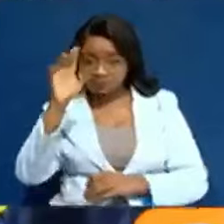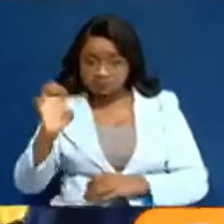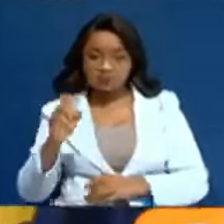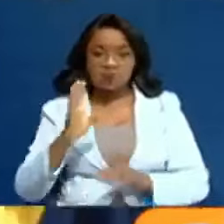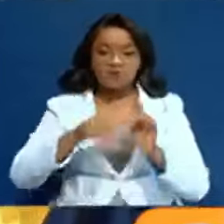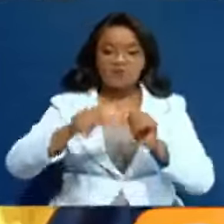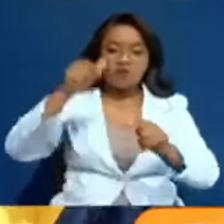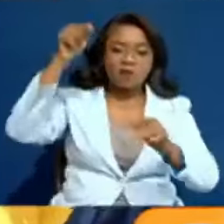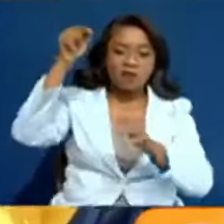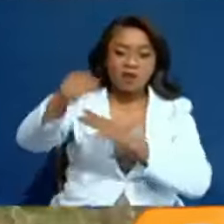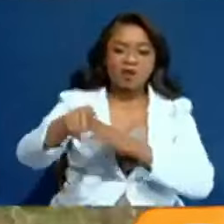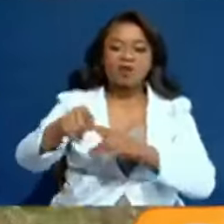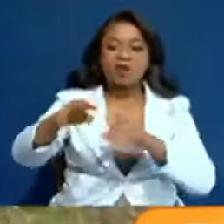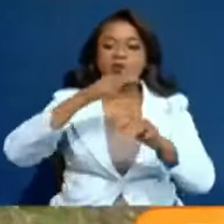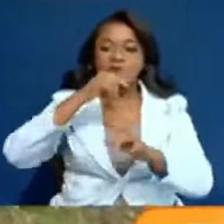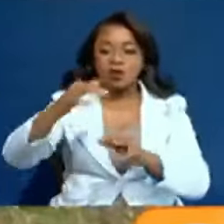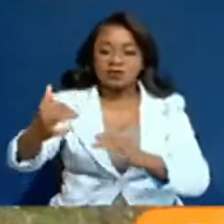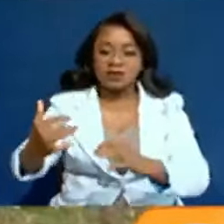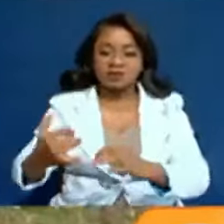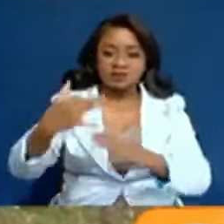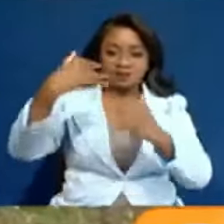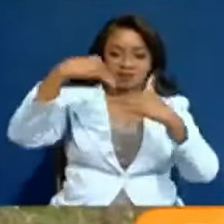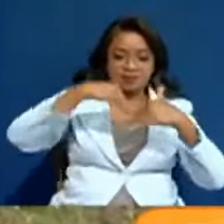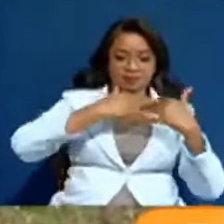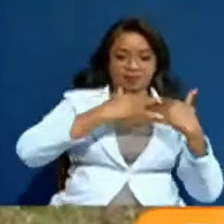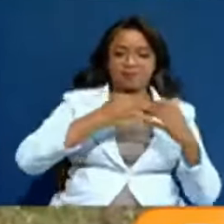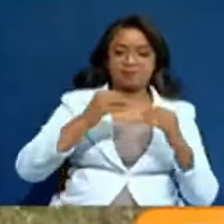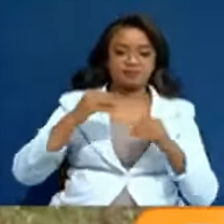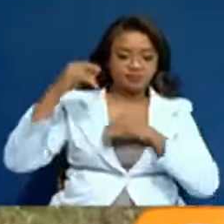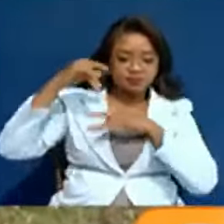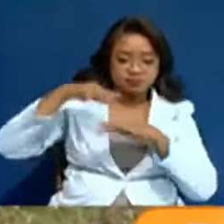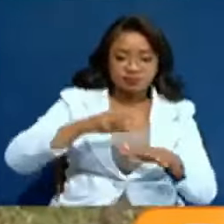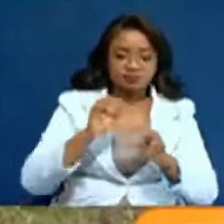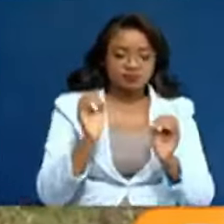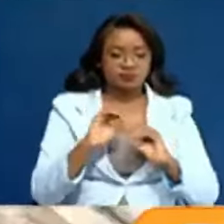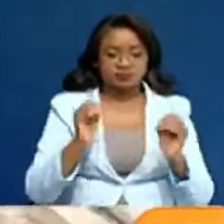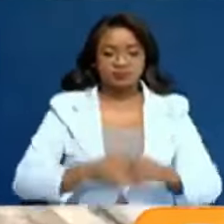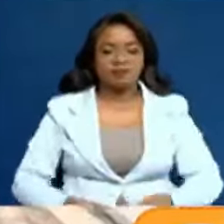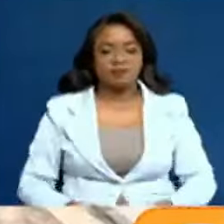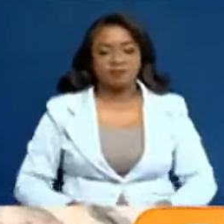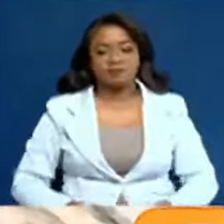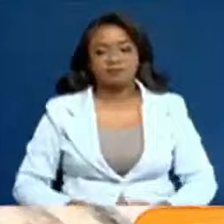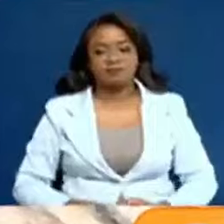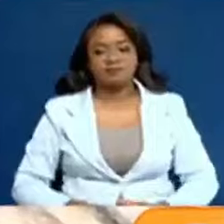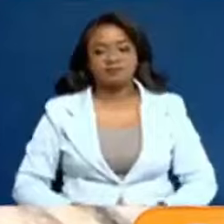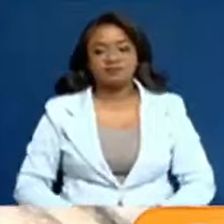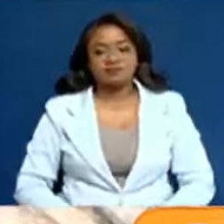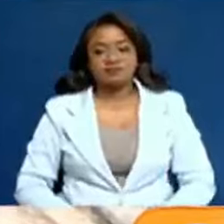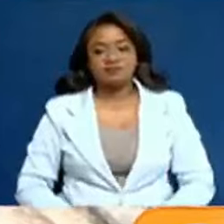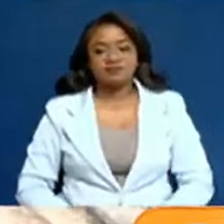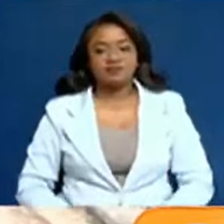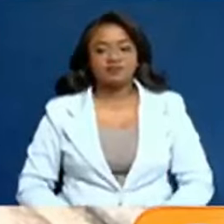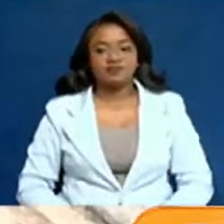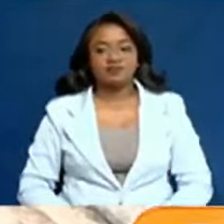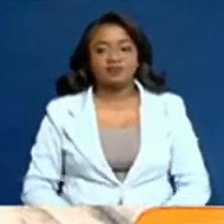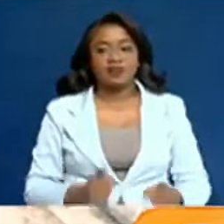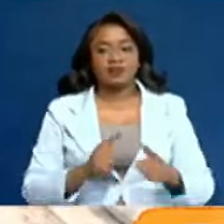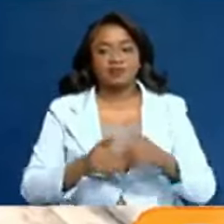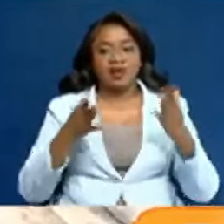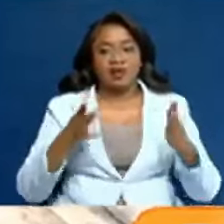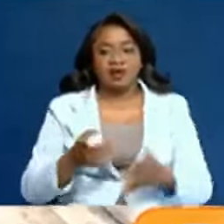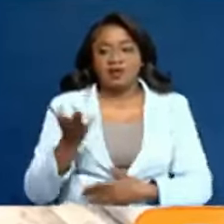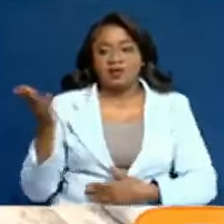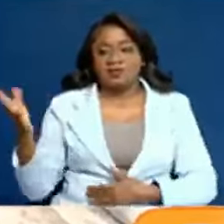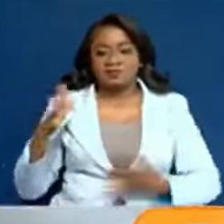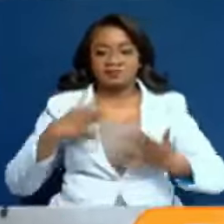Hapana maji kukuja hapa. Until then, the residents here live from hand to mouth. Even